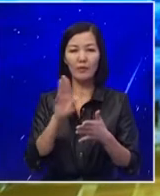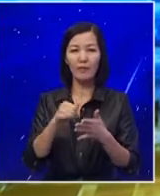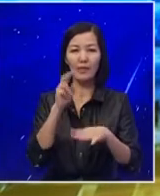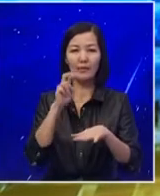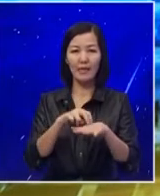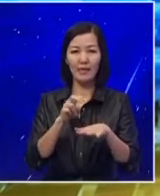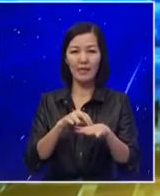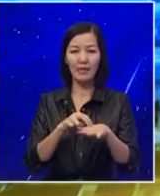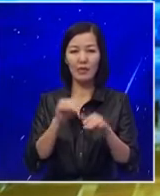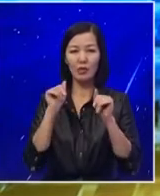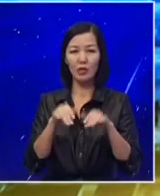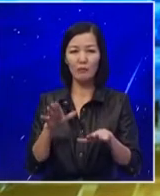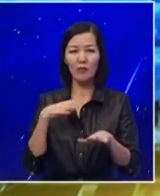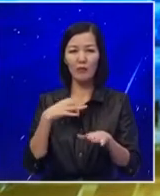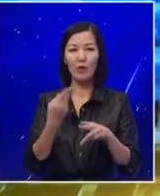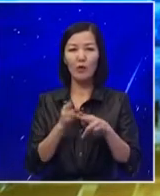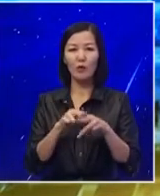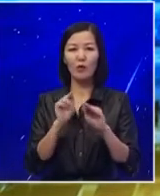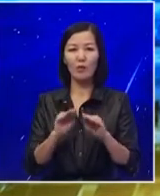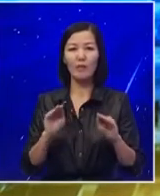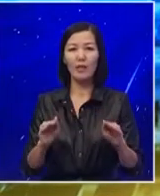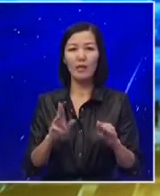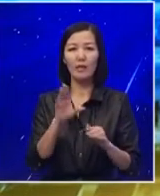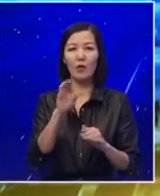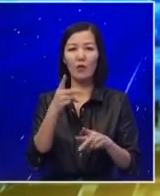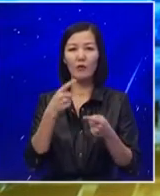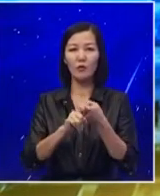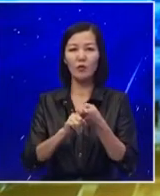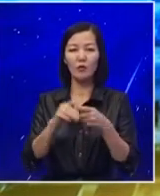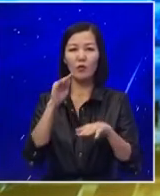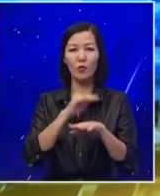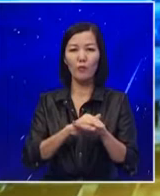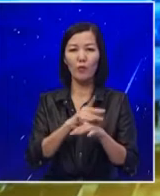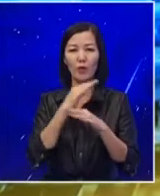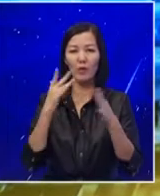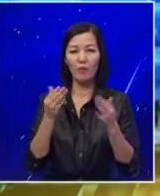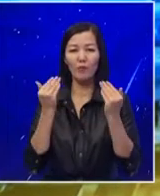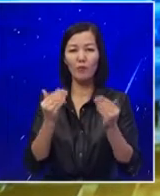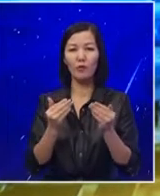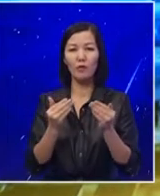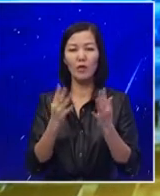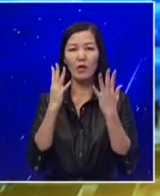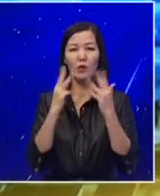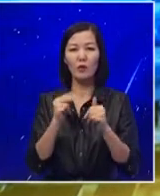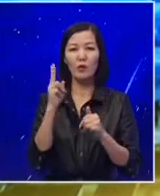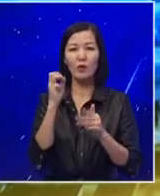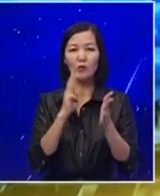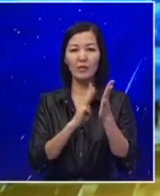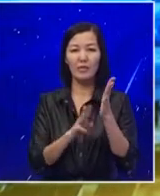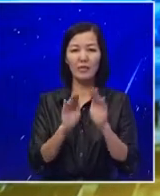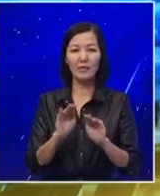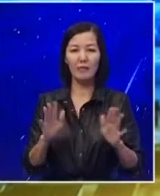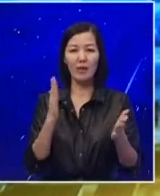санитарлық дәрігері осындай шешім қабылдады. Өткені балалар арасында ковид жұқтыру дерегі көбейген. Бүгінде олардың саны